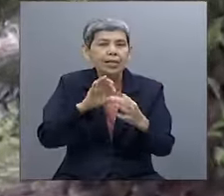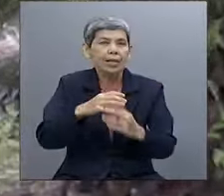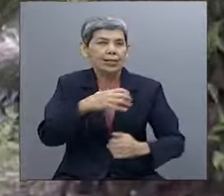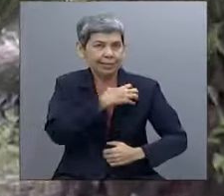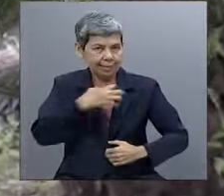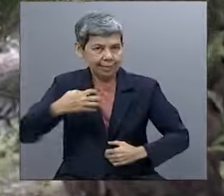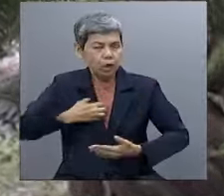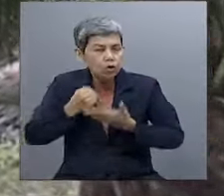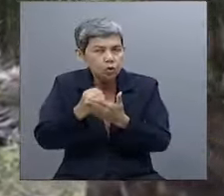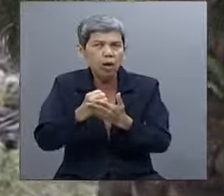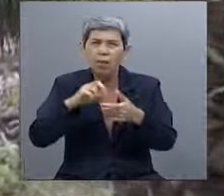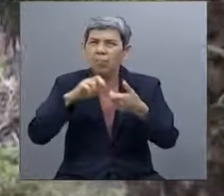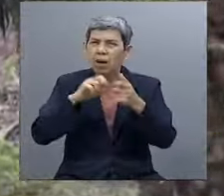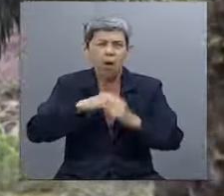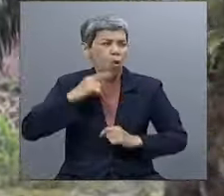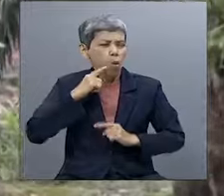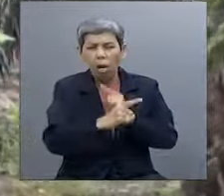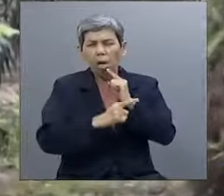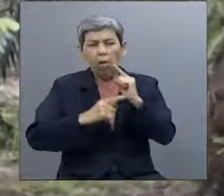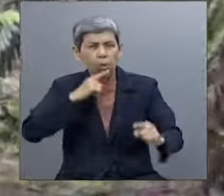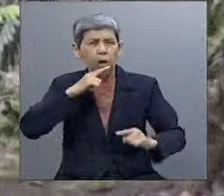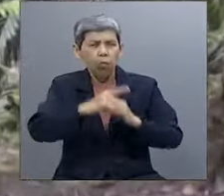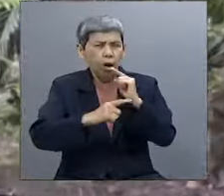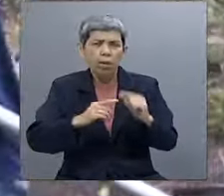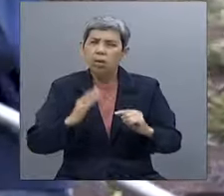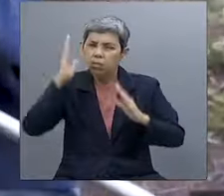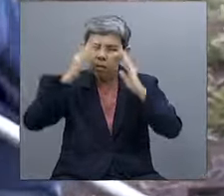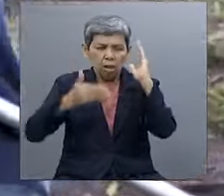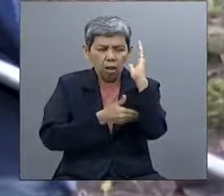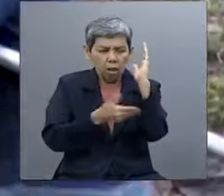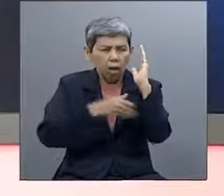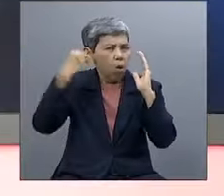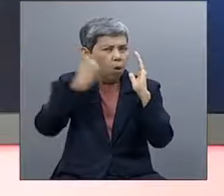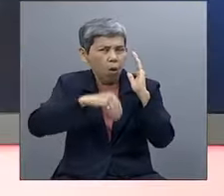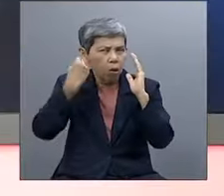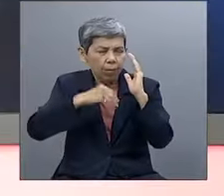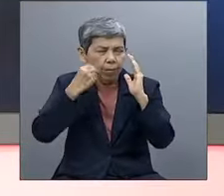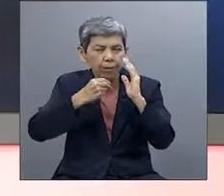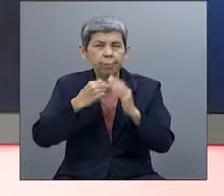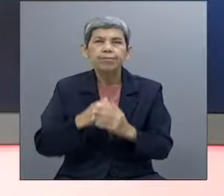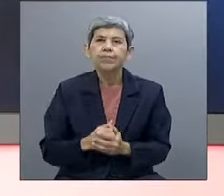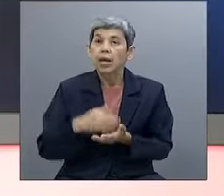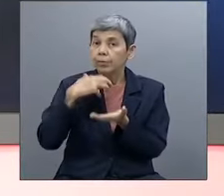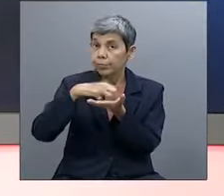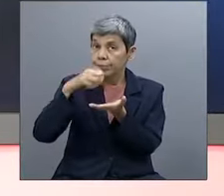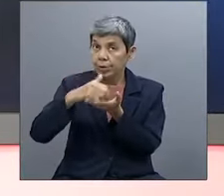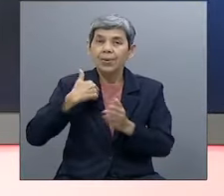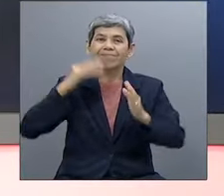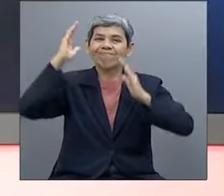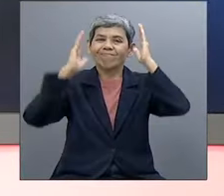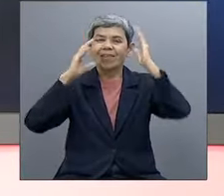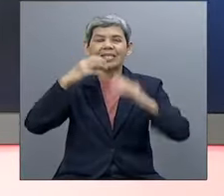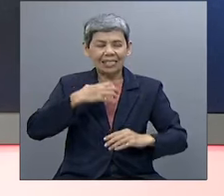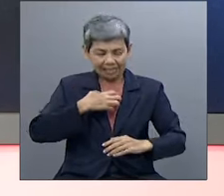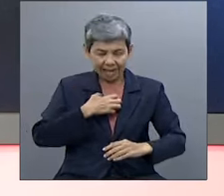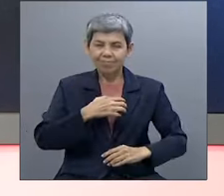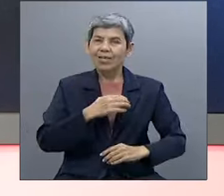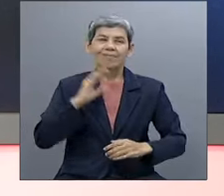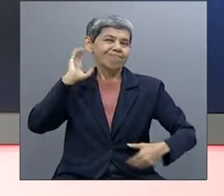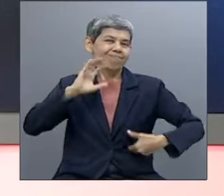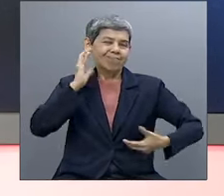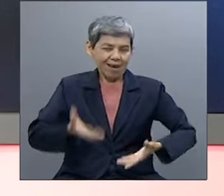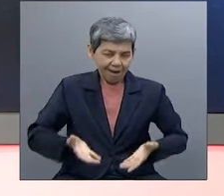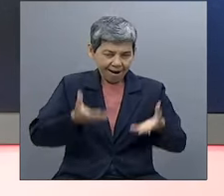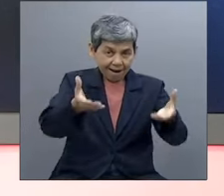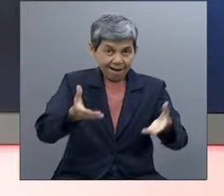หวังกลบเสียงวิพากษ์วิจารณ์ในอดีตนะคะมีรายงานว่ามาเลเซียหวังใช้การทูตอุรังอุตาด้วย